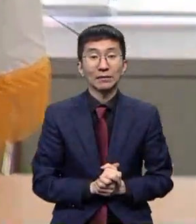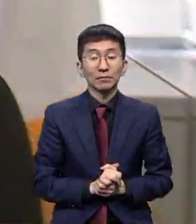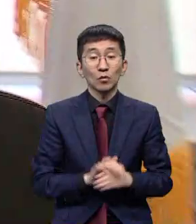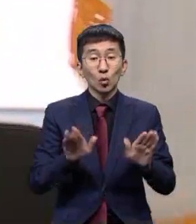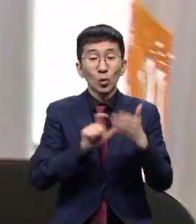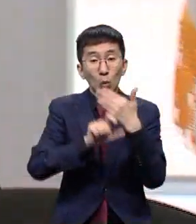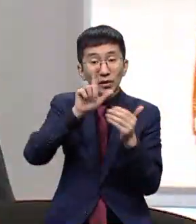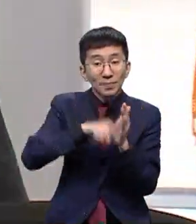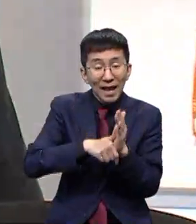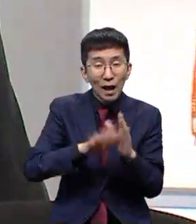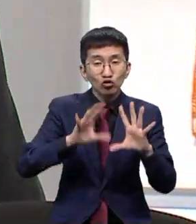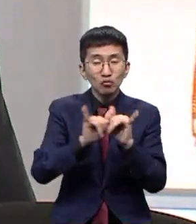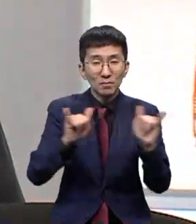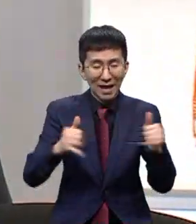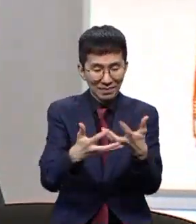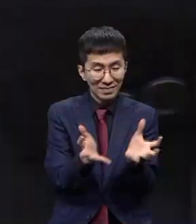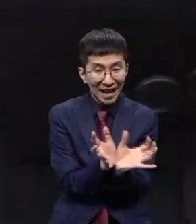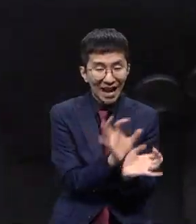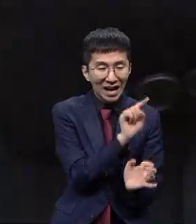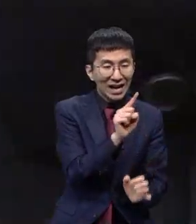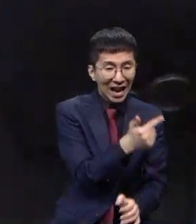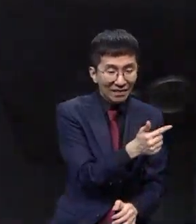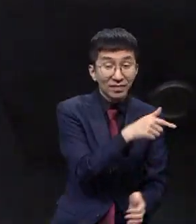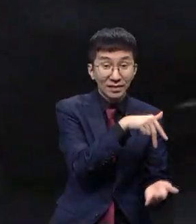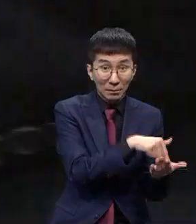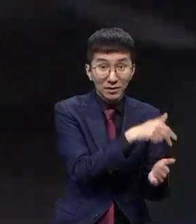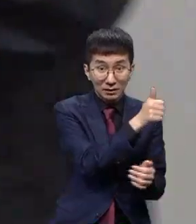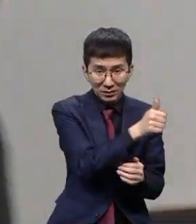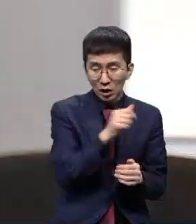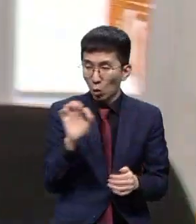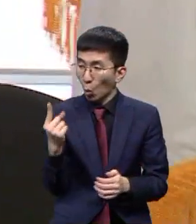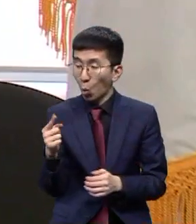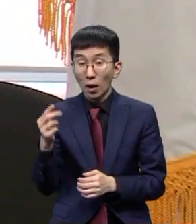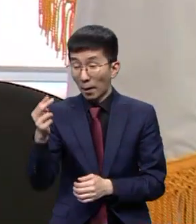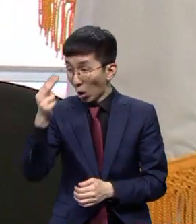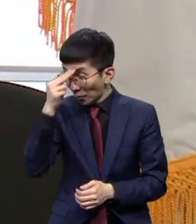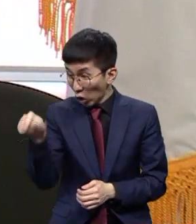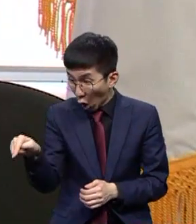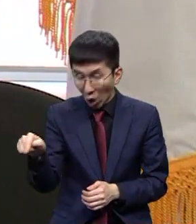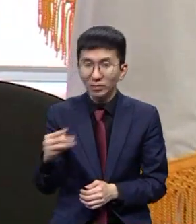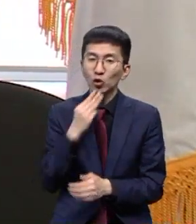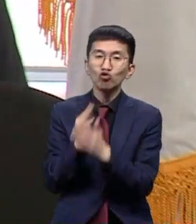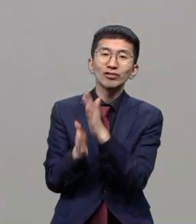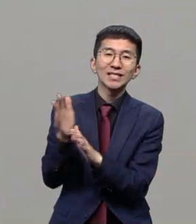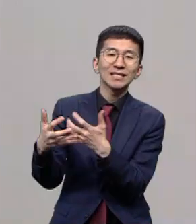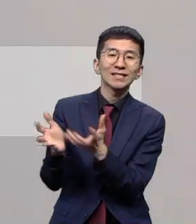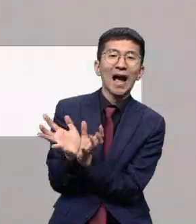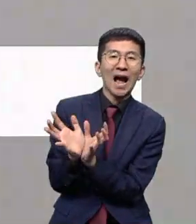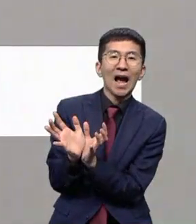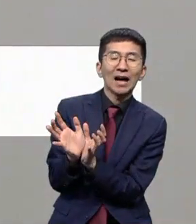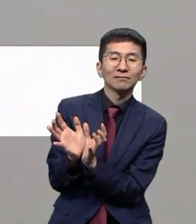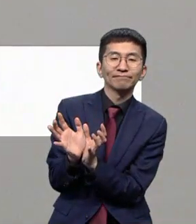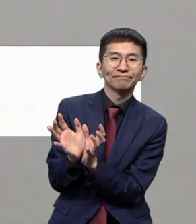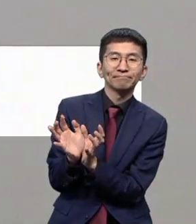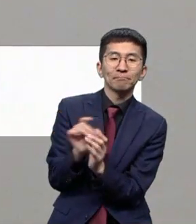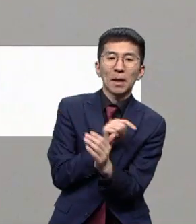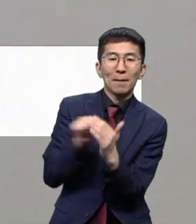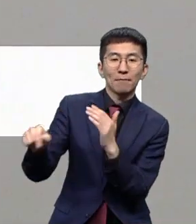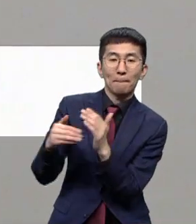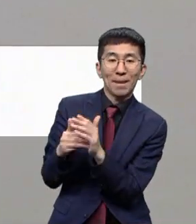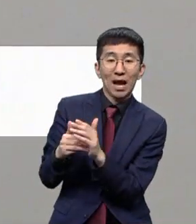오늘 오전 국민의당 안철수 후보가 오세훈 후보 없는 국민의힘 서울시당을 방문하자 단일화 과정이